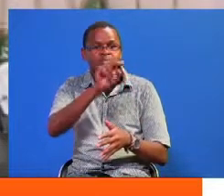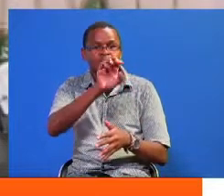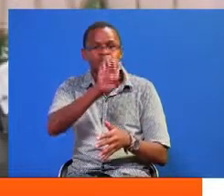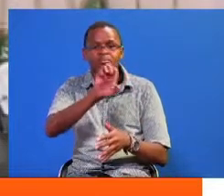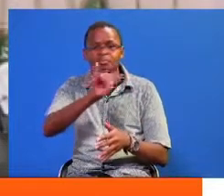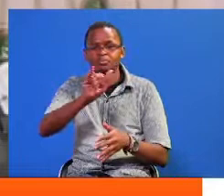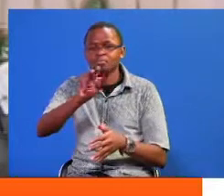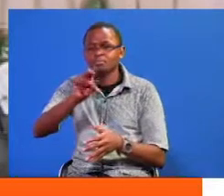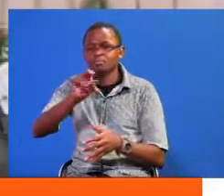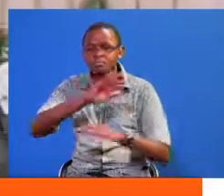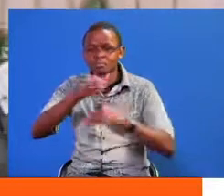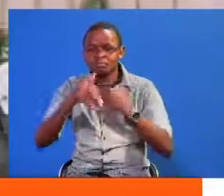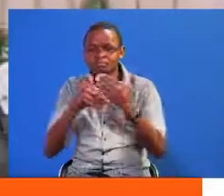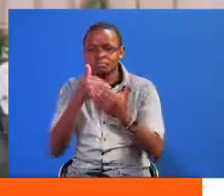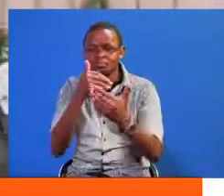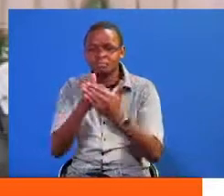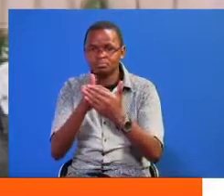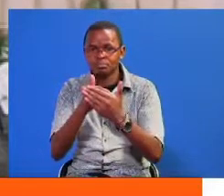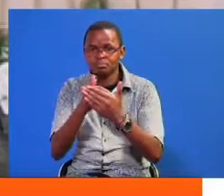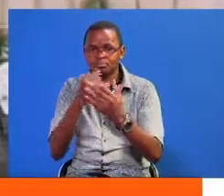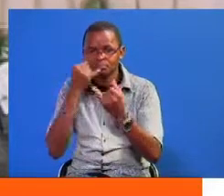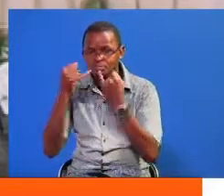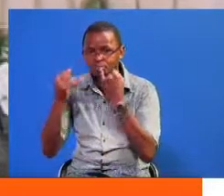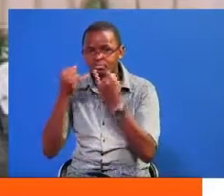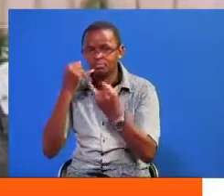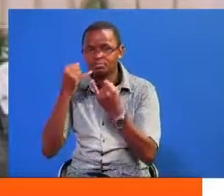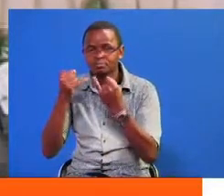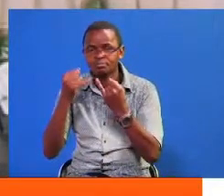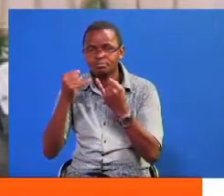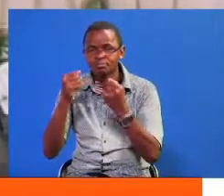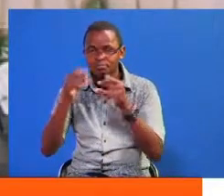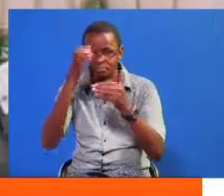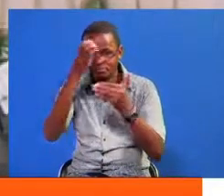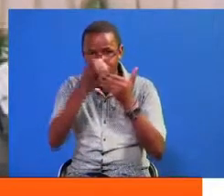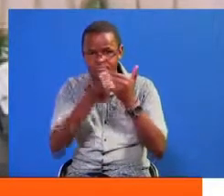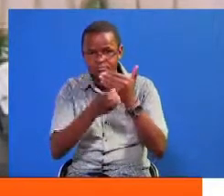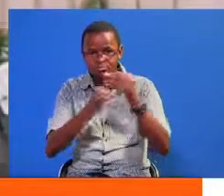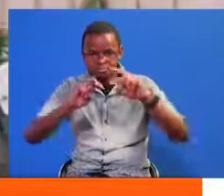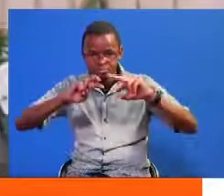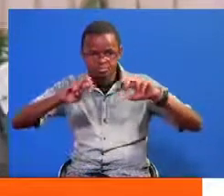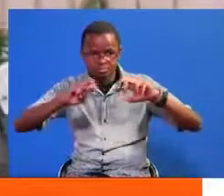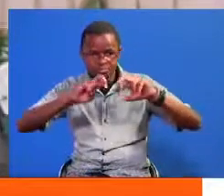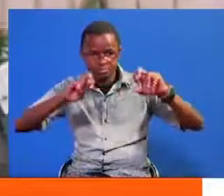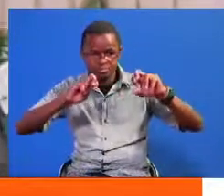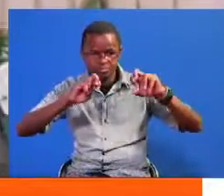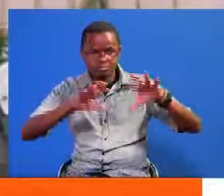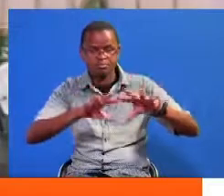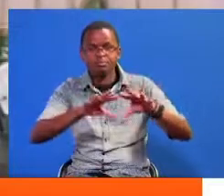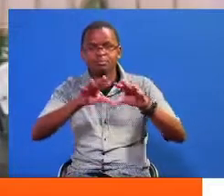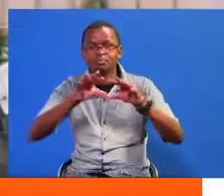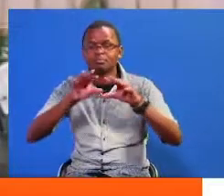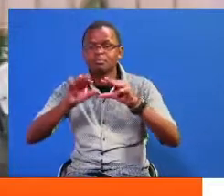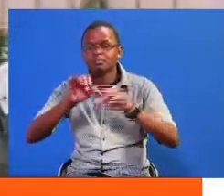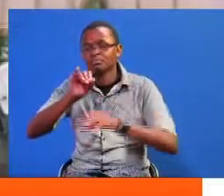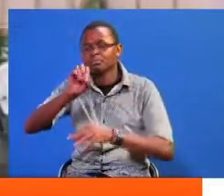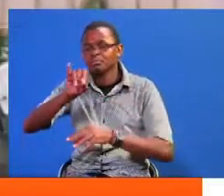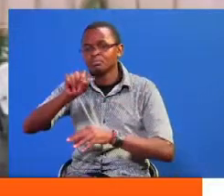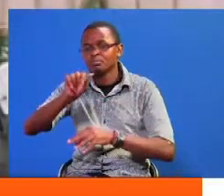Yano wakiwa katika msururu wa kuhojiwa. Azma ikiwa msasa watakayemrithi jaji